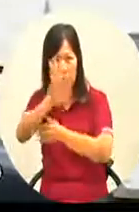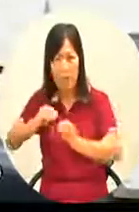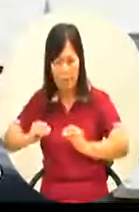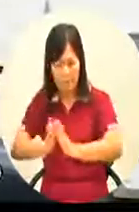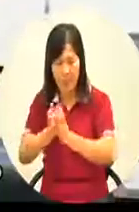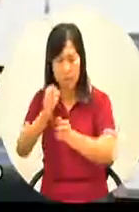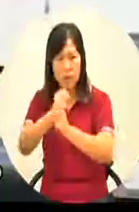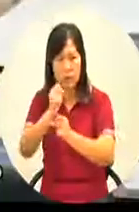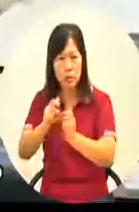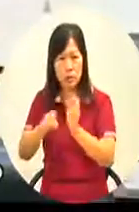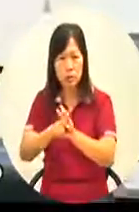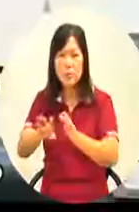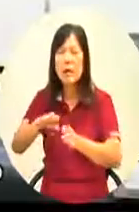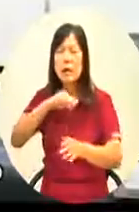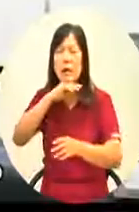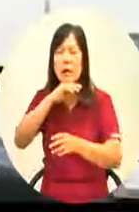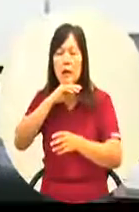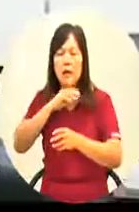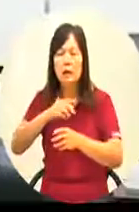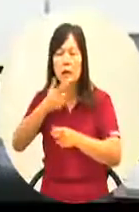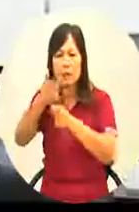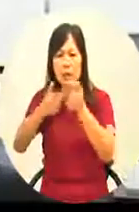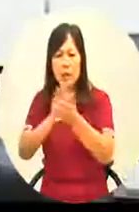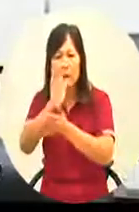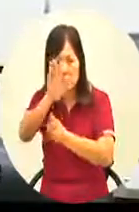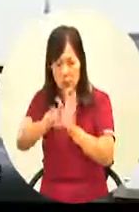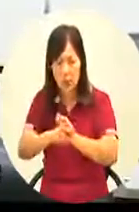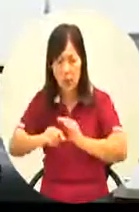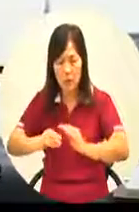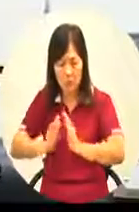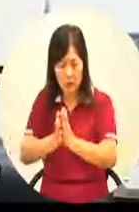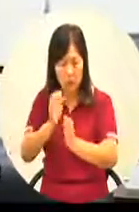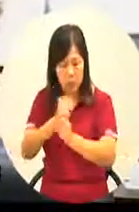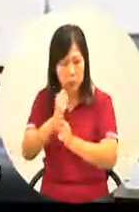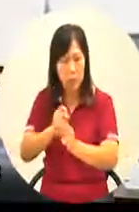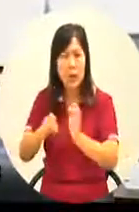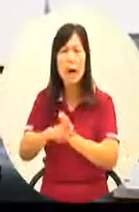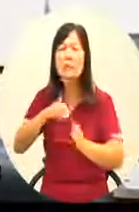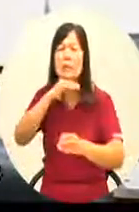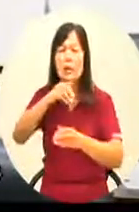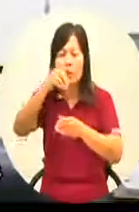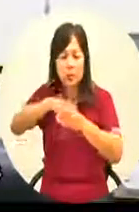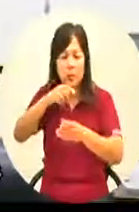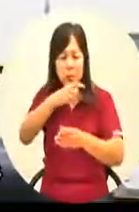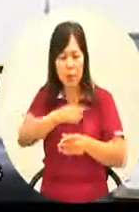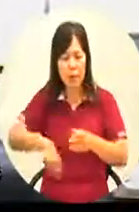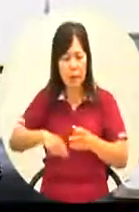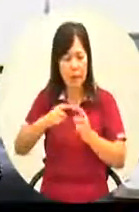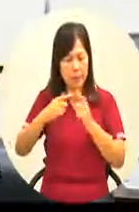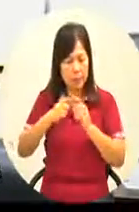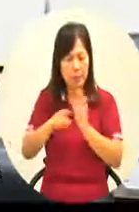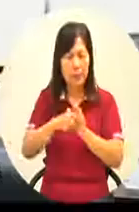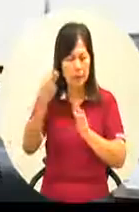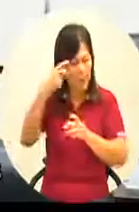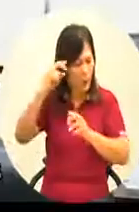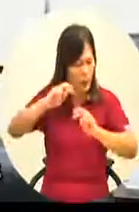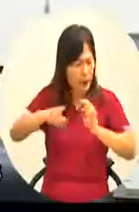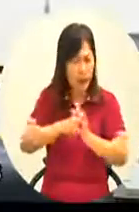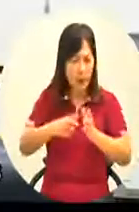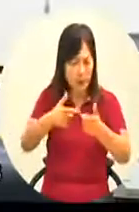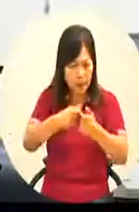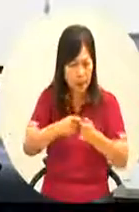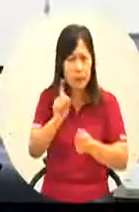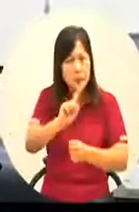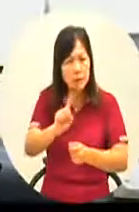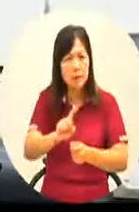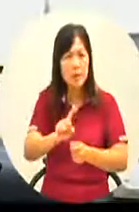年后，就是下一届选举，让所有想参选的人，所有要被改变的人都有心理准备，如何适应 ？OK， 局